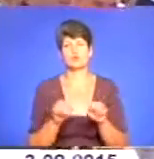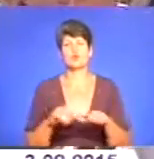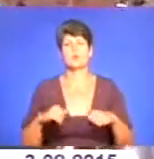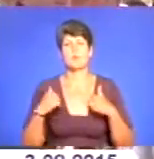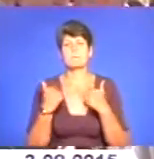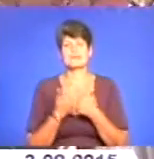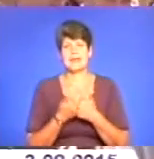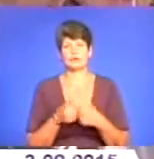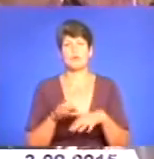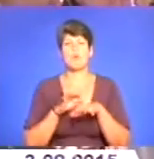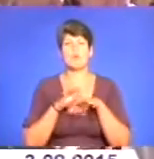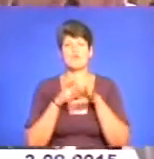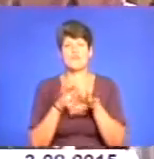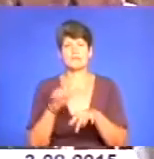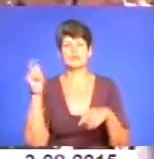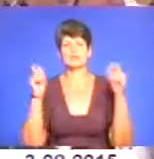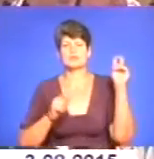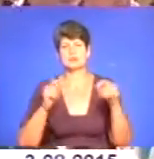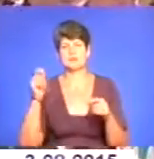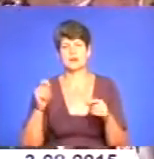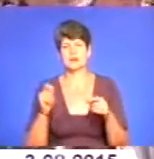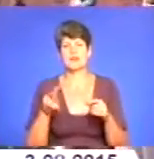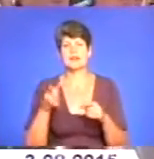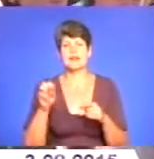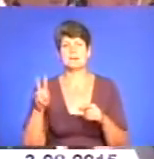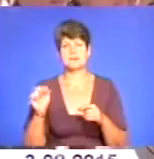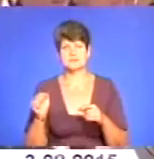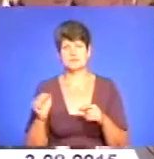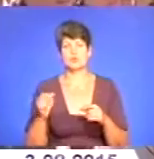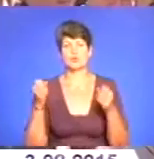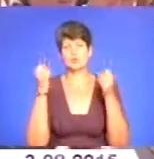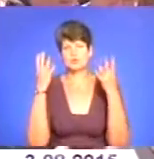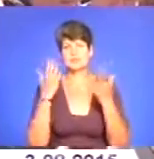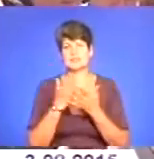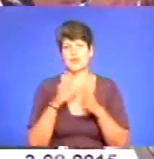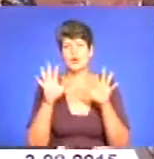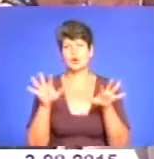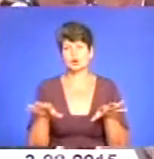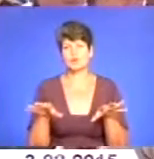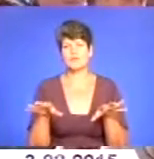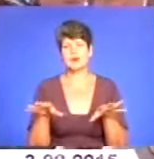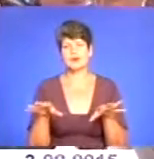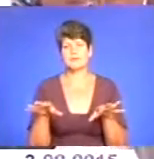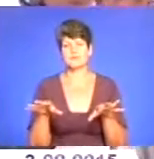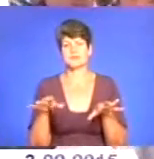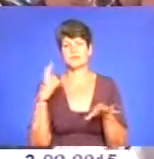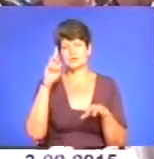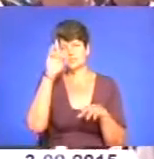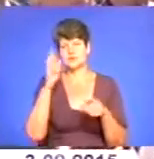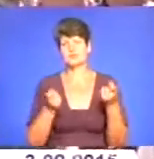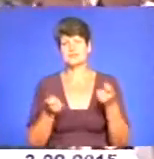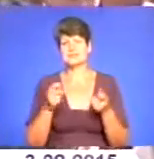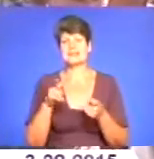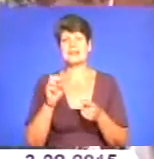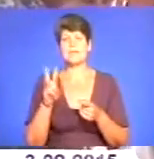по проведенню фестивалю лемківської культури є голова обласної державної адміністрації лемко за походженням. Це перший момент.